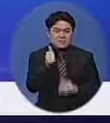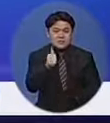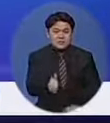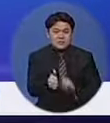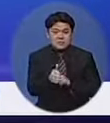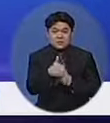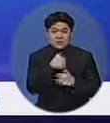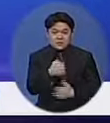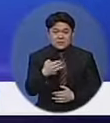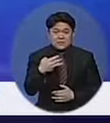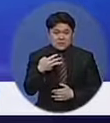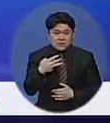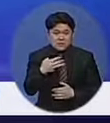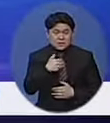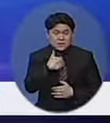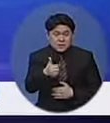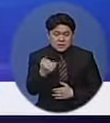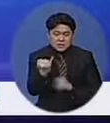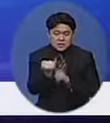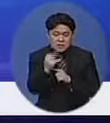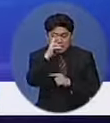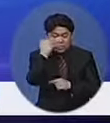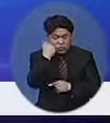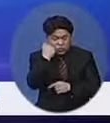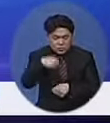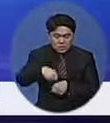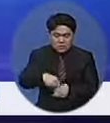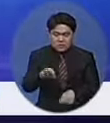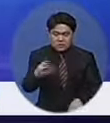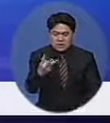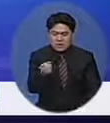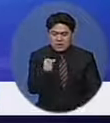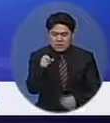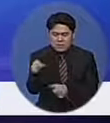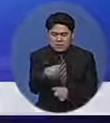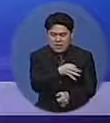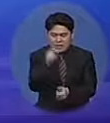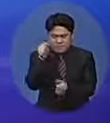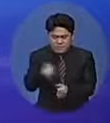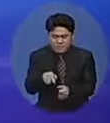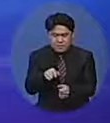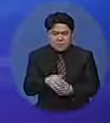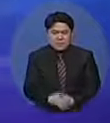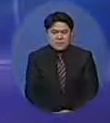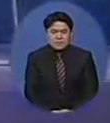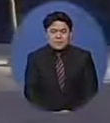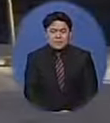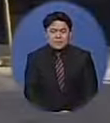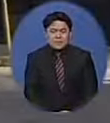원장 55살 여성 박모 씨에게 벌금 300만 원을 선고했습니다.